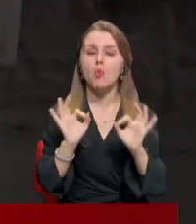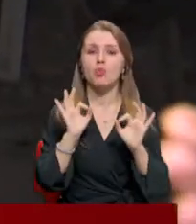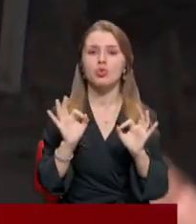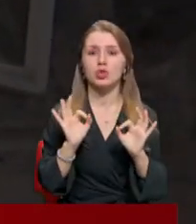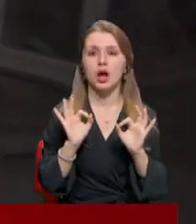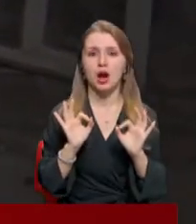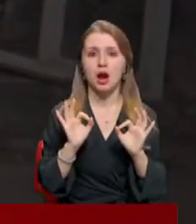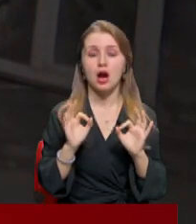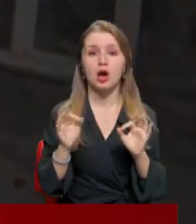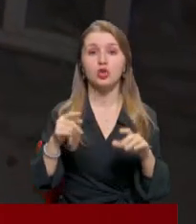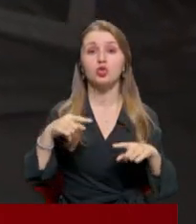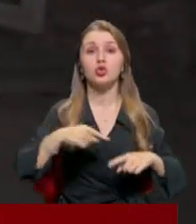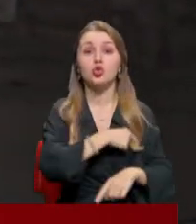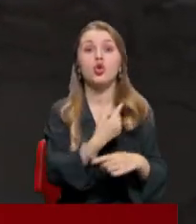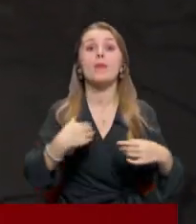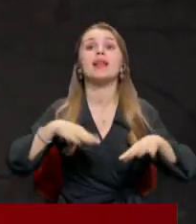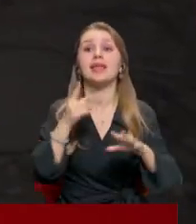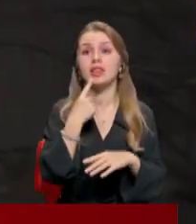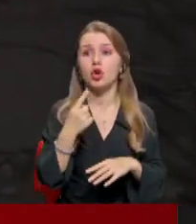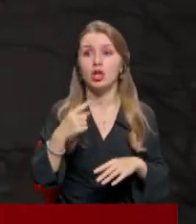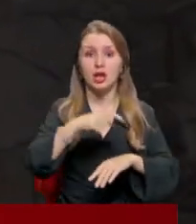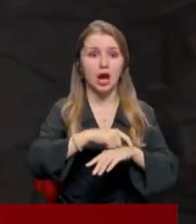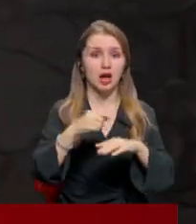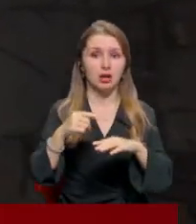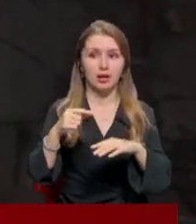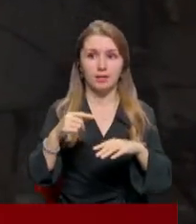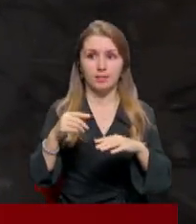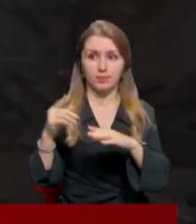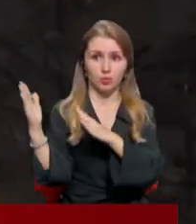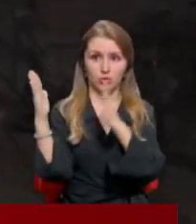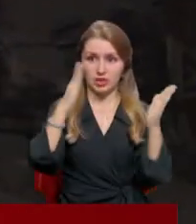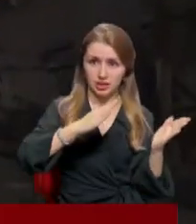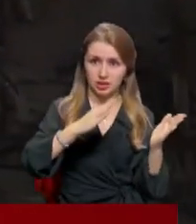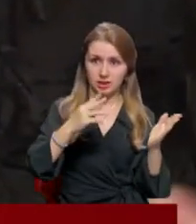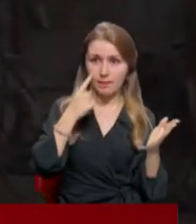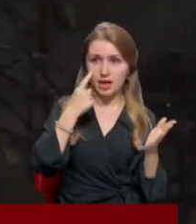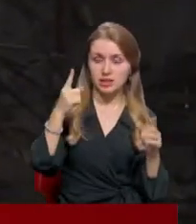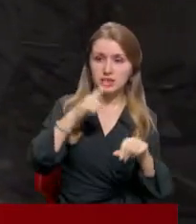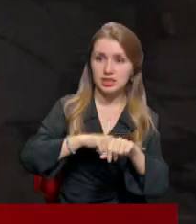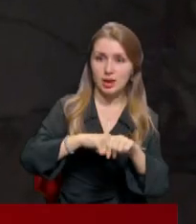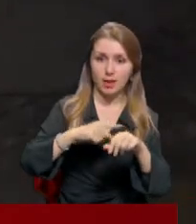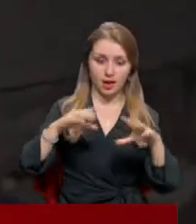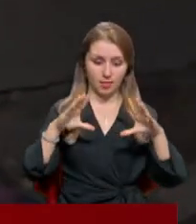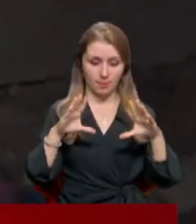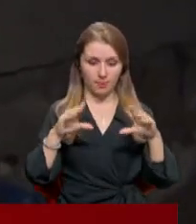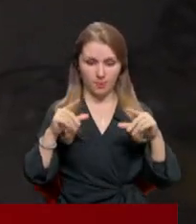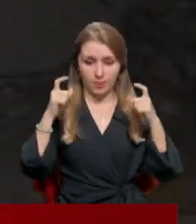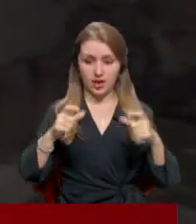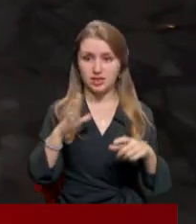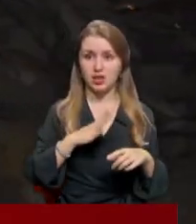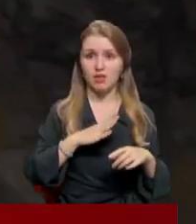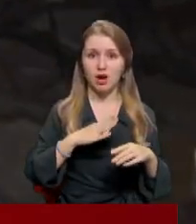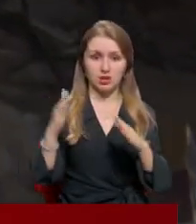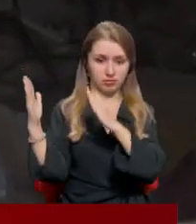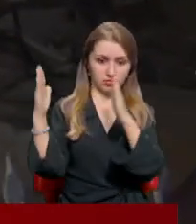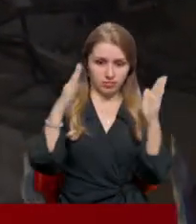bir normal bir yıkım değil diyorlar. Herkes. Pastaneye doğru mu yıkıldı? Pastaneye doğru yıkıldı. Zaten siz de baktığınızda pastane ön tarafta ve yan taraftaydı. Direkt